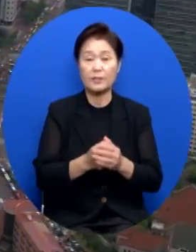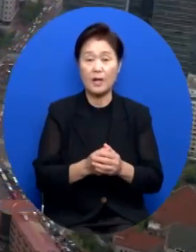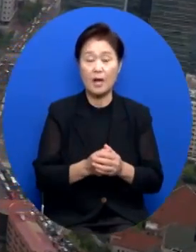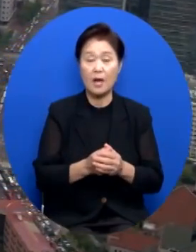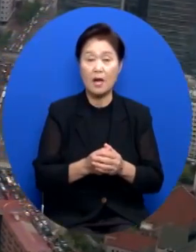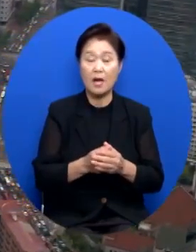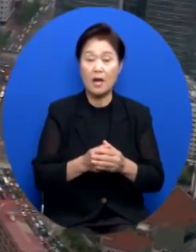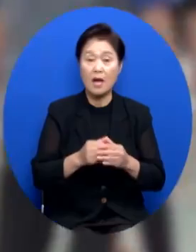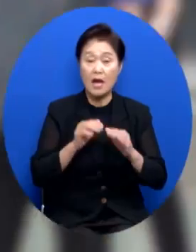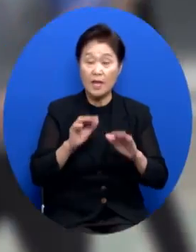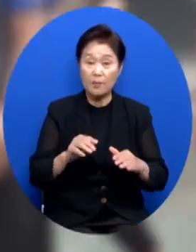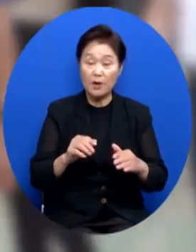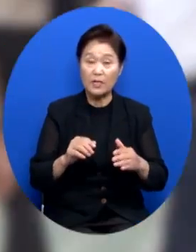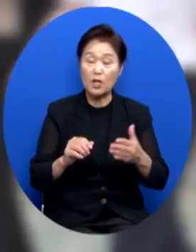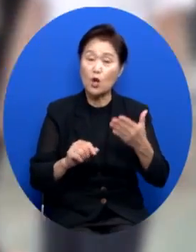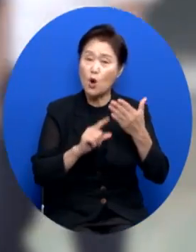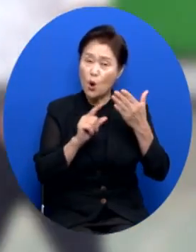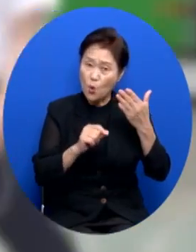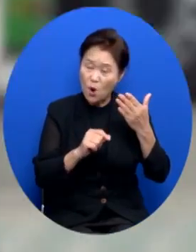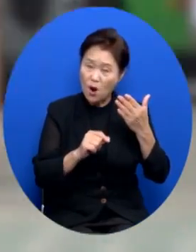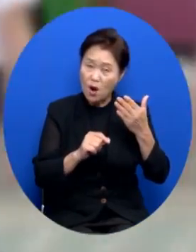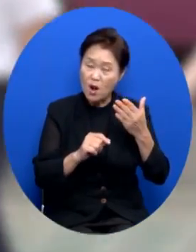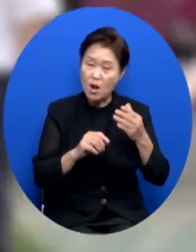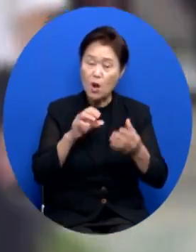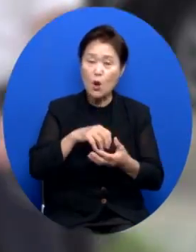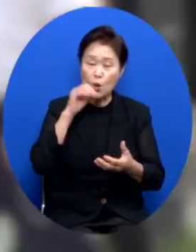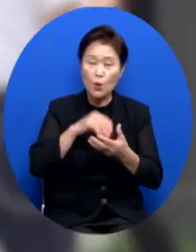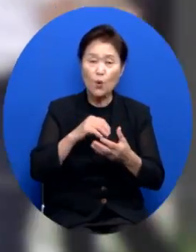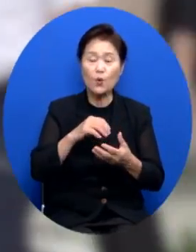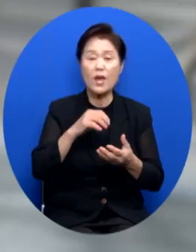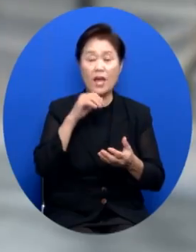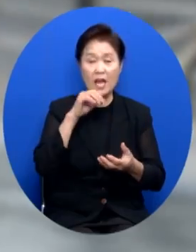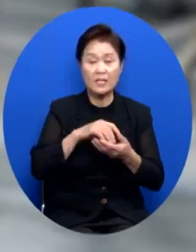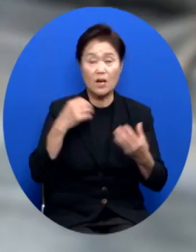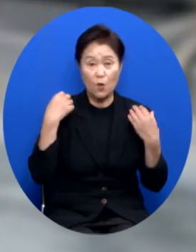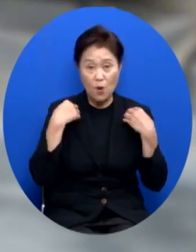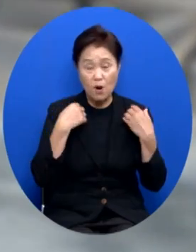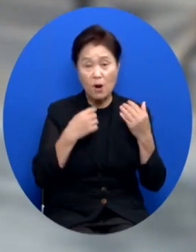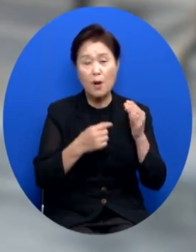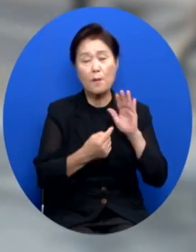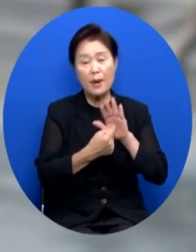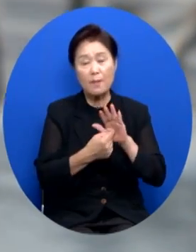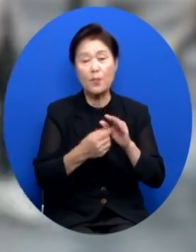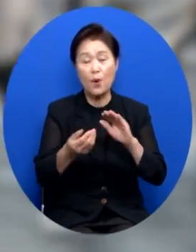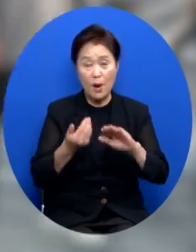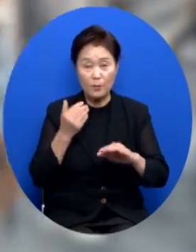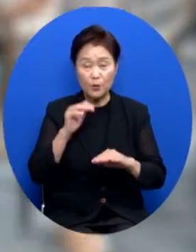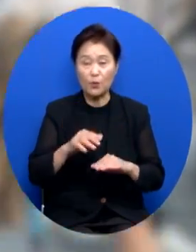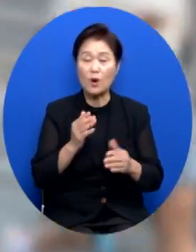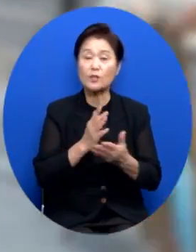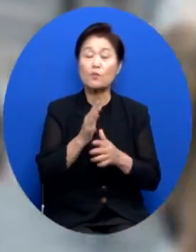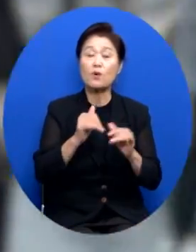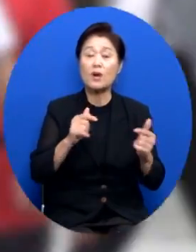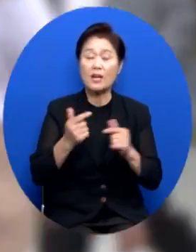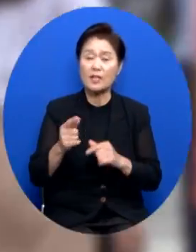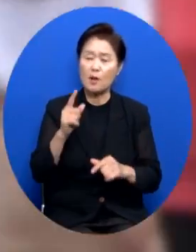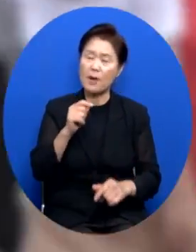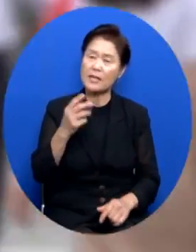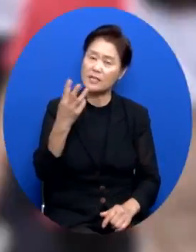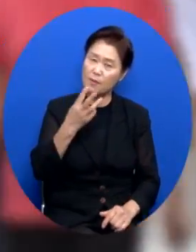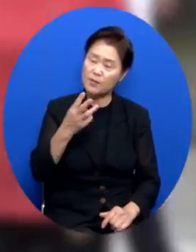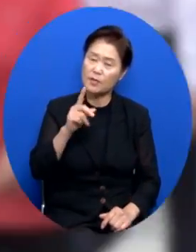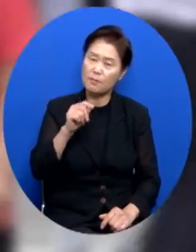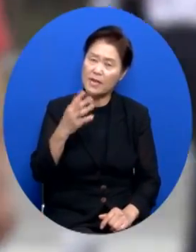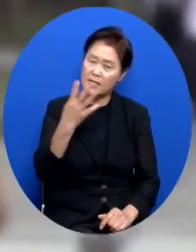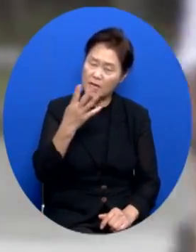달 중순 통계청과 보건복지부가 2023년 자살자 수 발표를 앞둔 가운데 전문가들은 1만 3천 명에서 1만